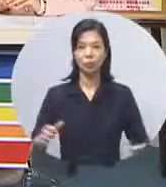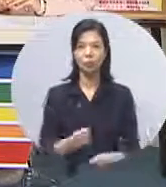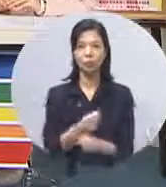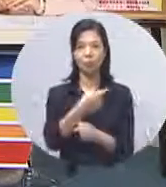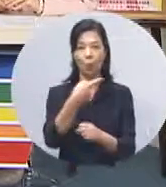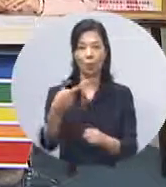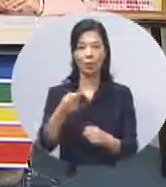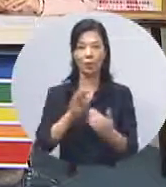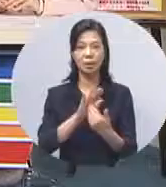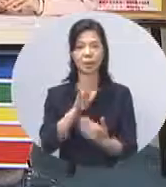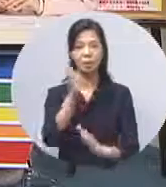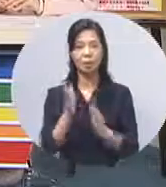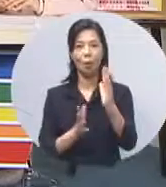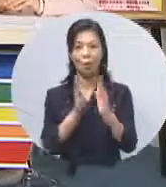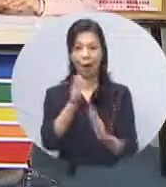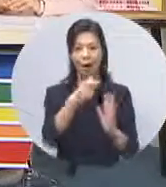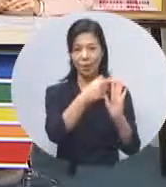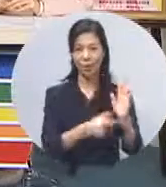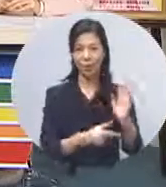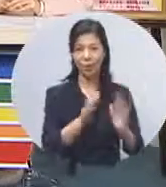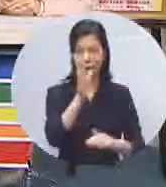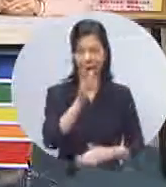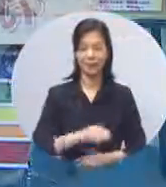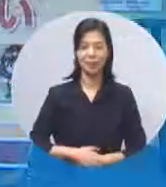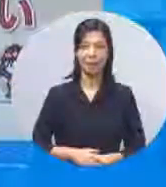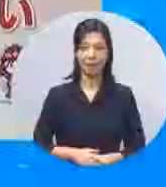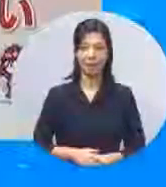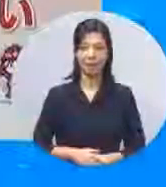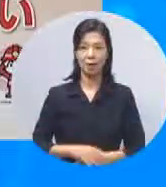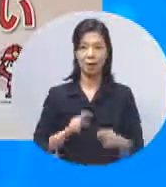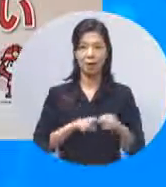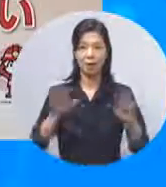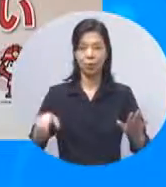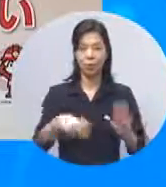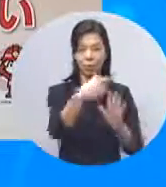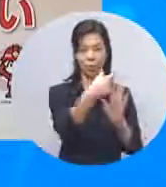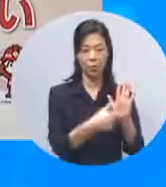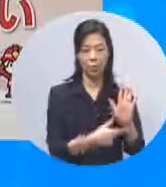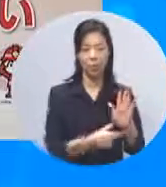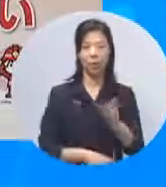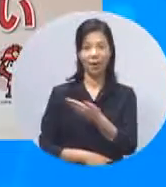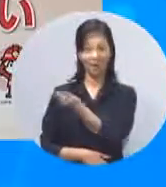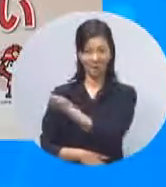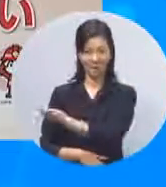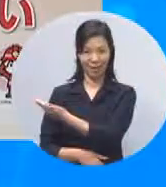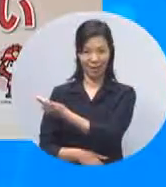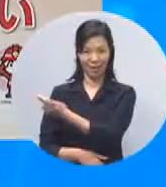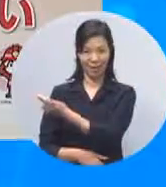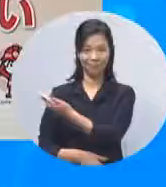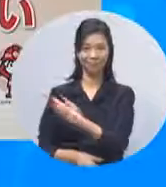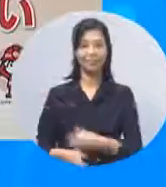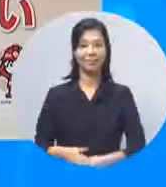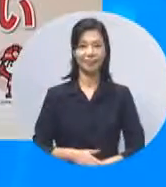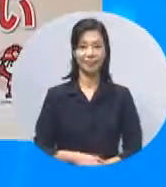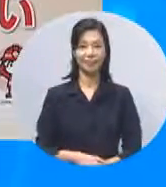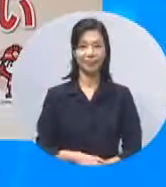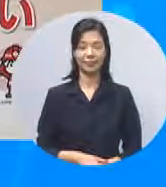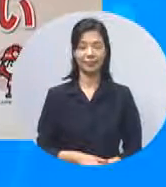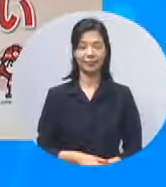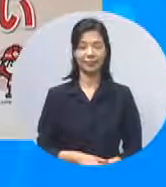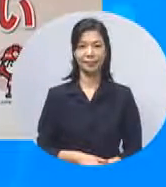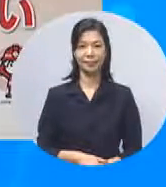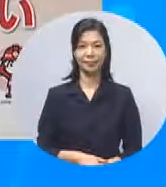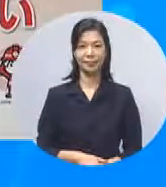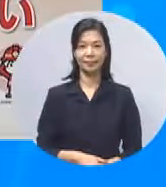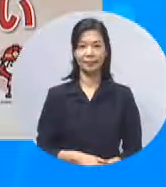火標語をお願いします。 はい、今年度の全国統一防火標語は消すまでは出ない、行かない、